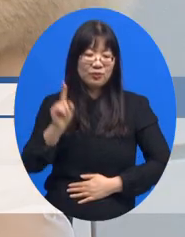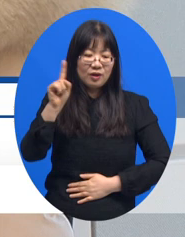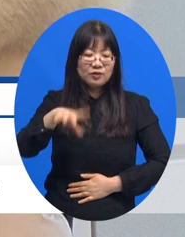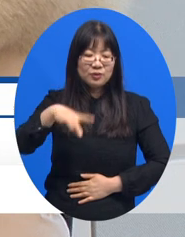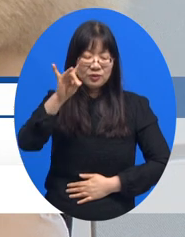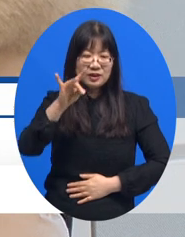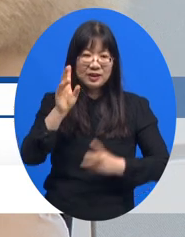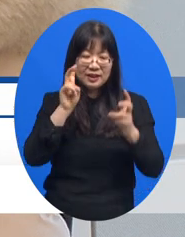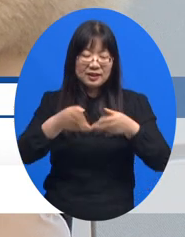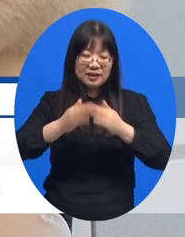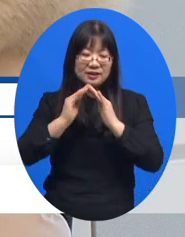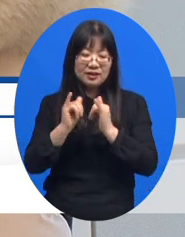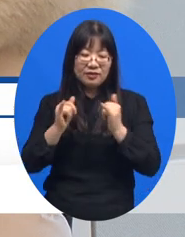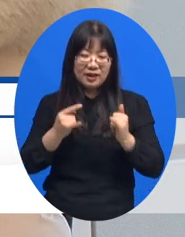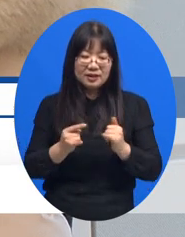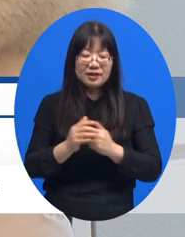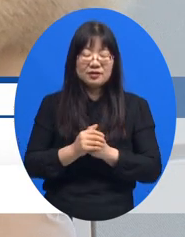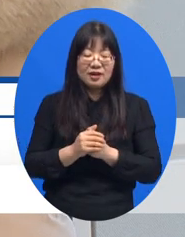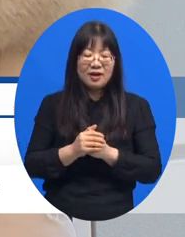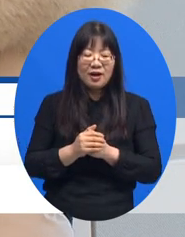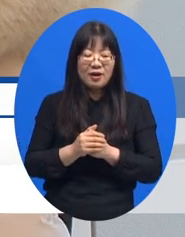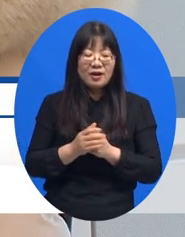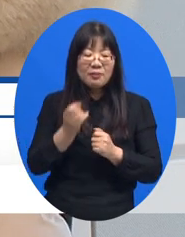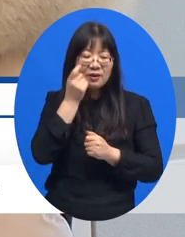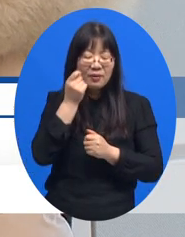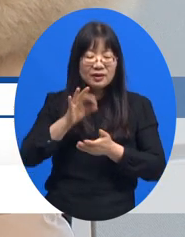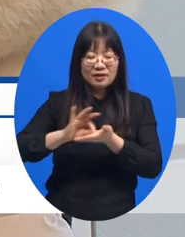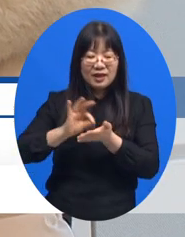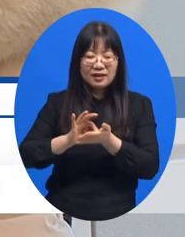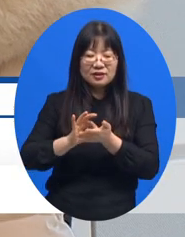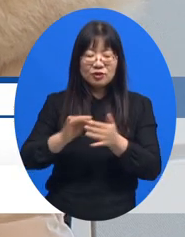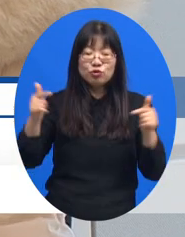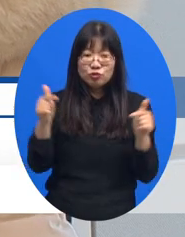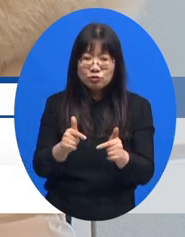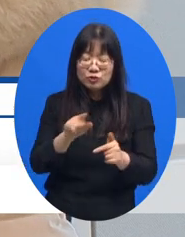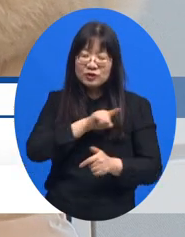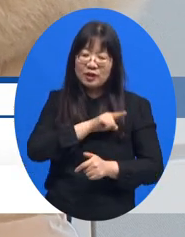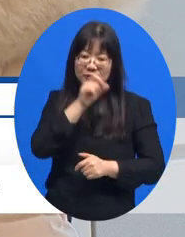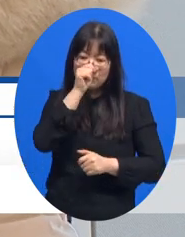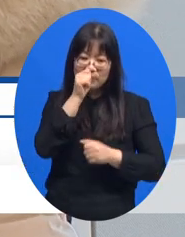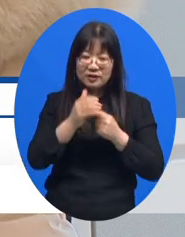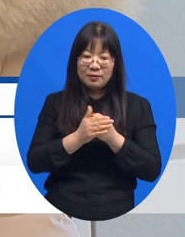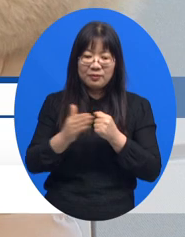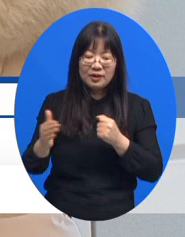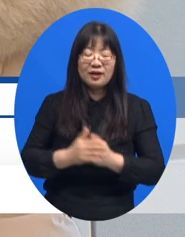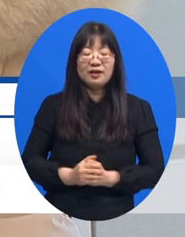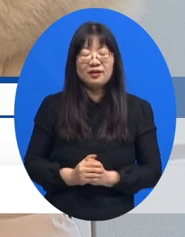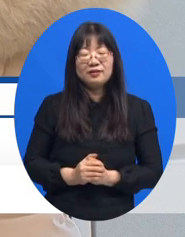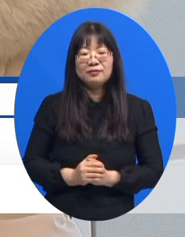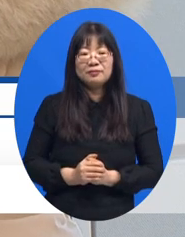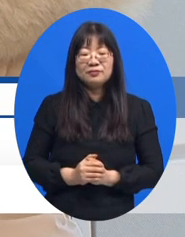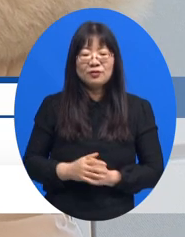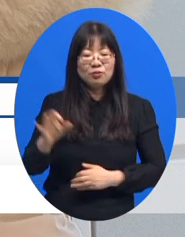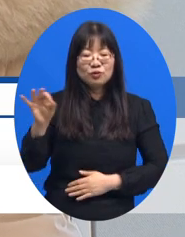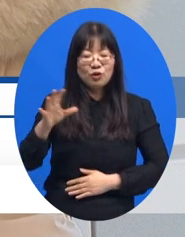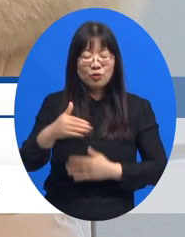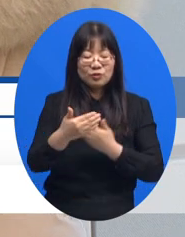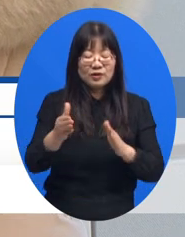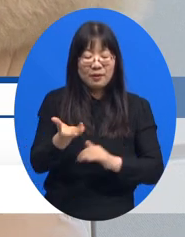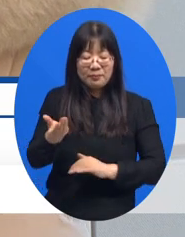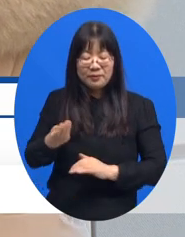초기 창업자분들한테는 고정지출을 최대한 줄이고 그러는 게 제일 좋은데 고정지출